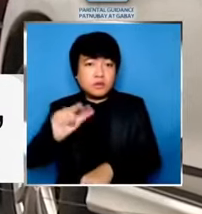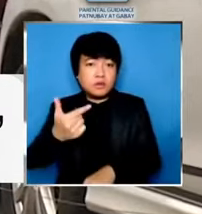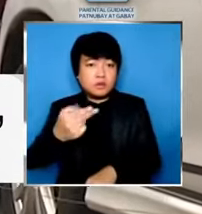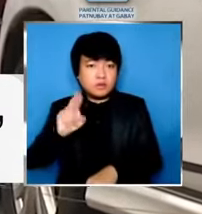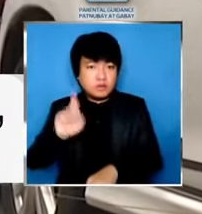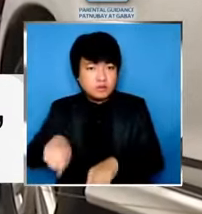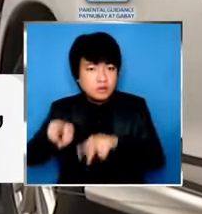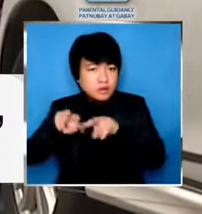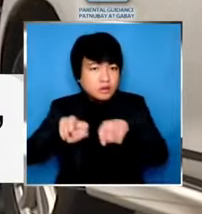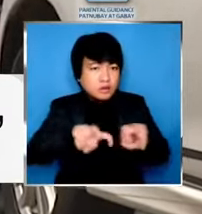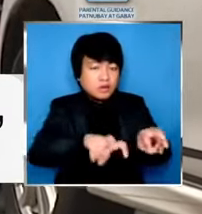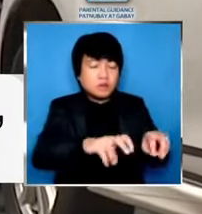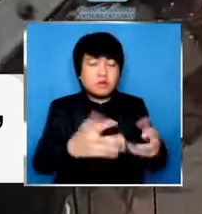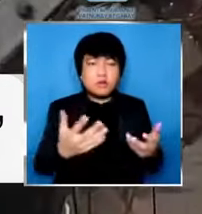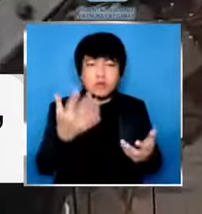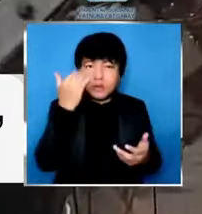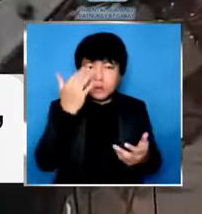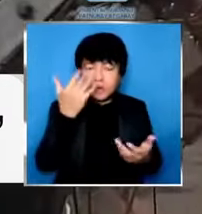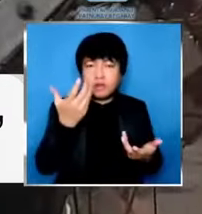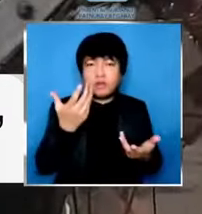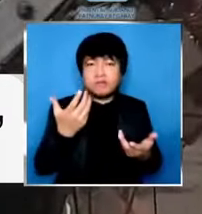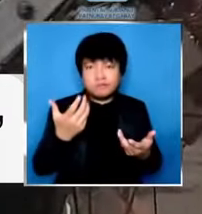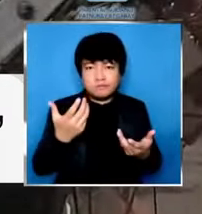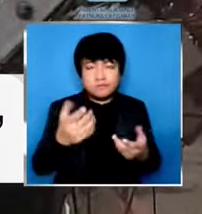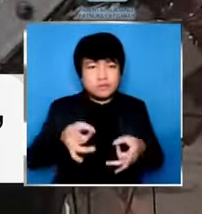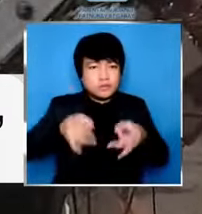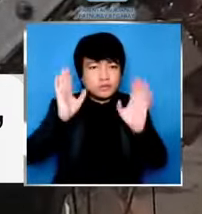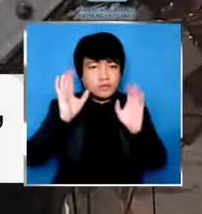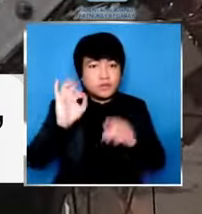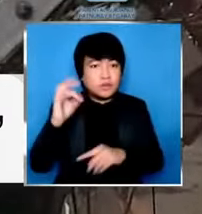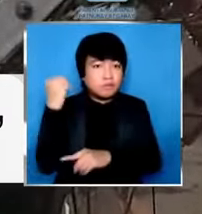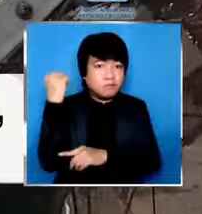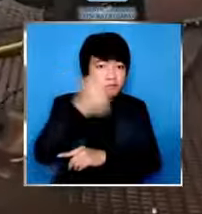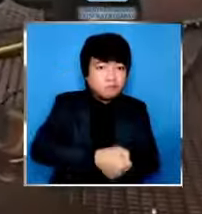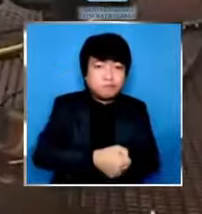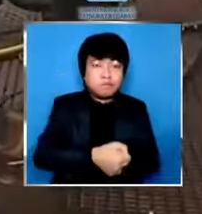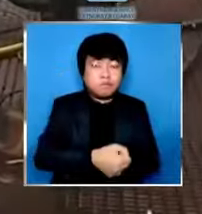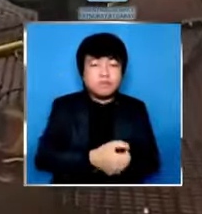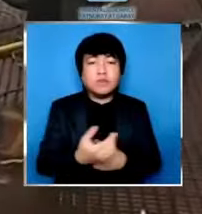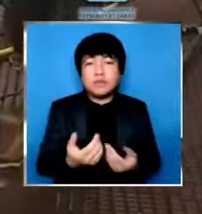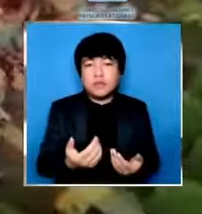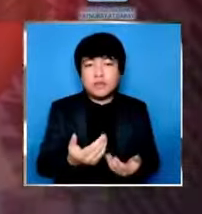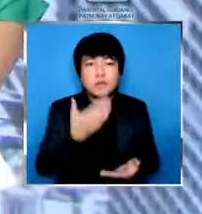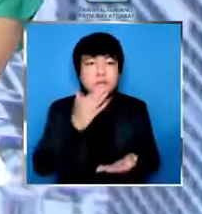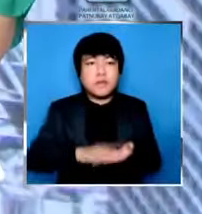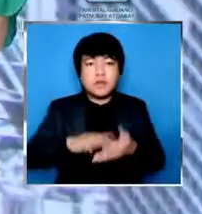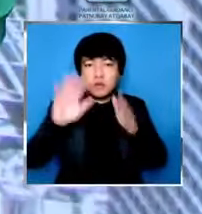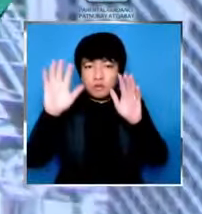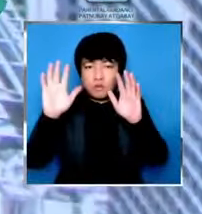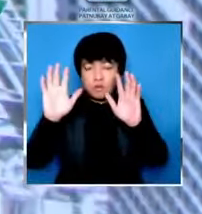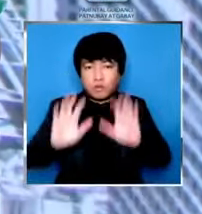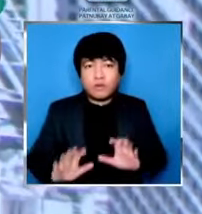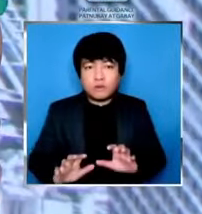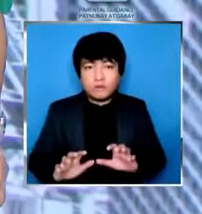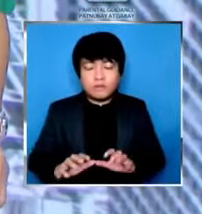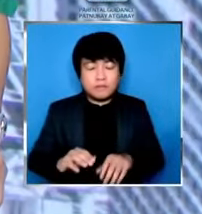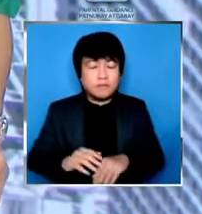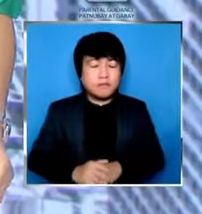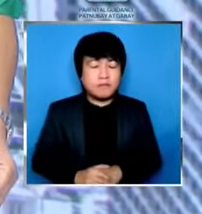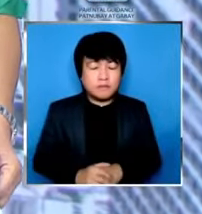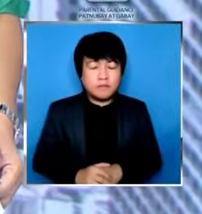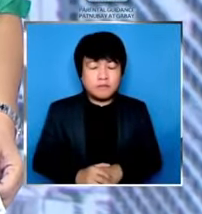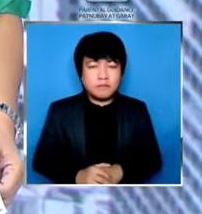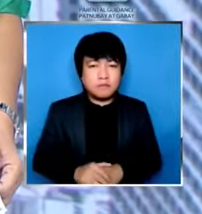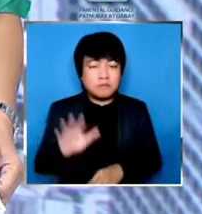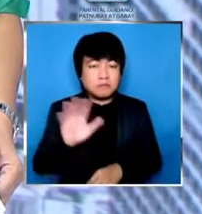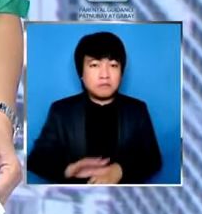billboard at iba pang installation na delikadong mahulog o matumba sa masamang panahon. Mahigit 200 kilo ng karneng